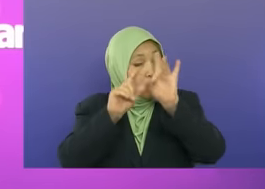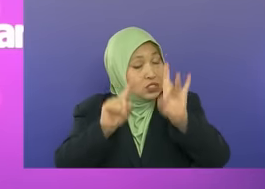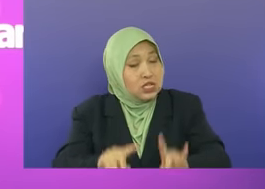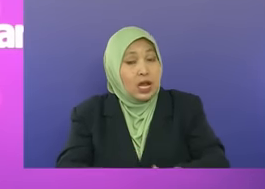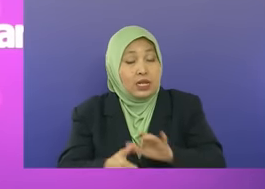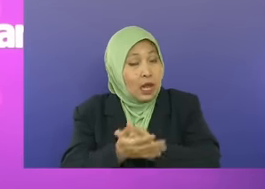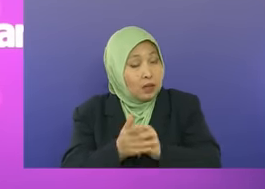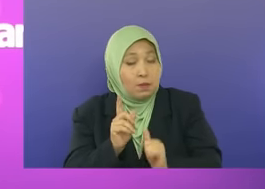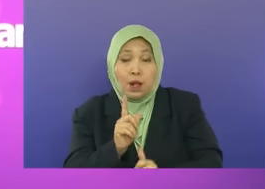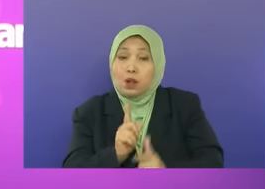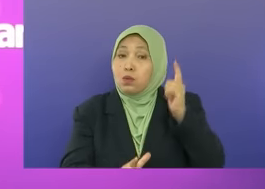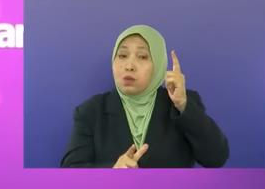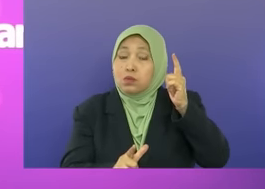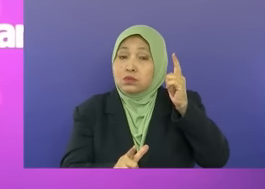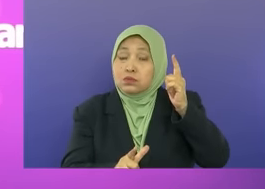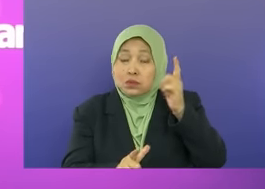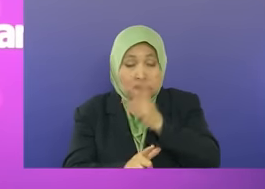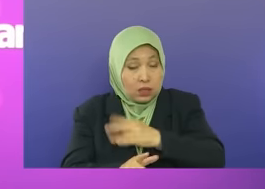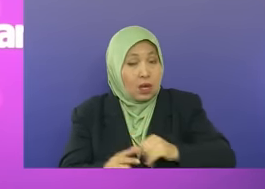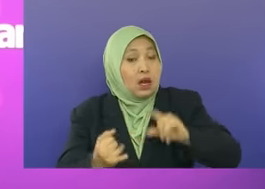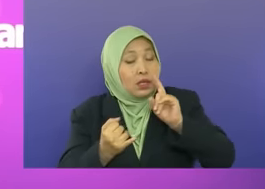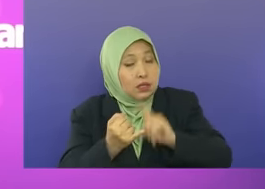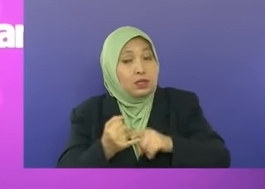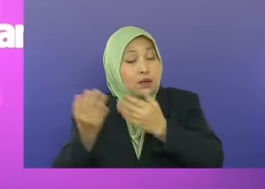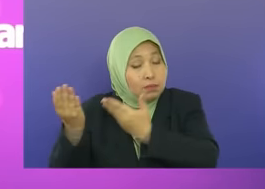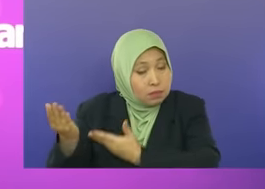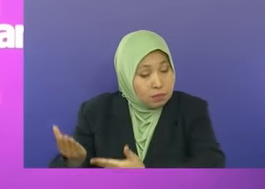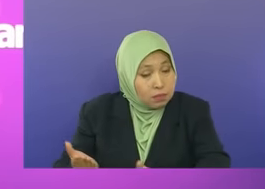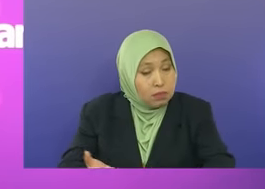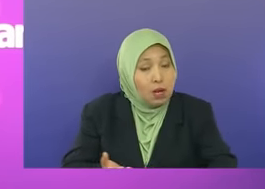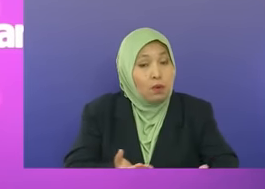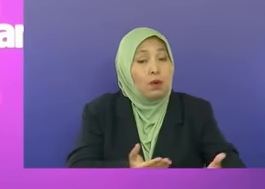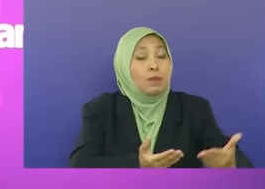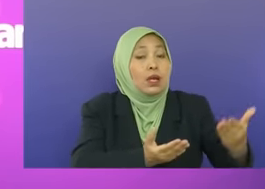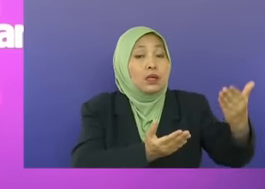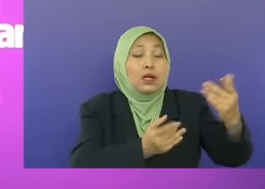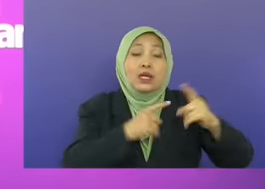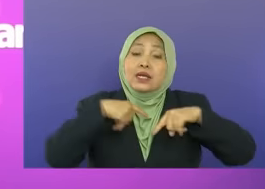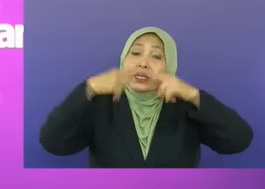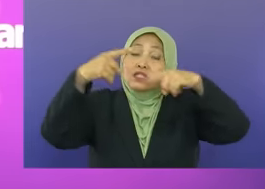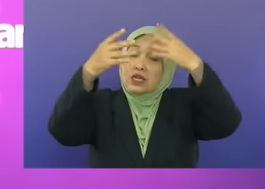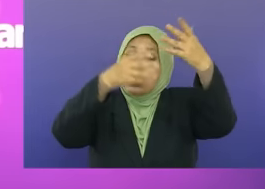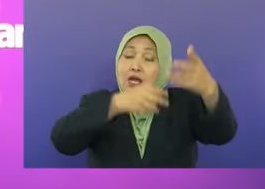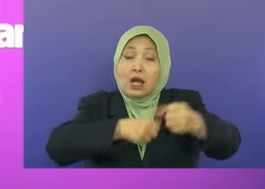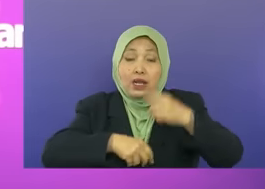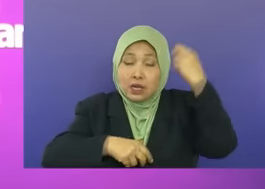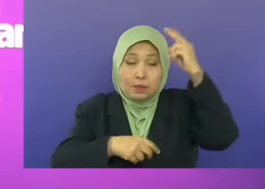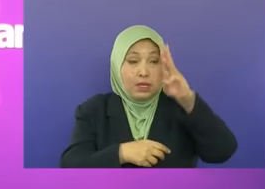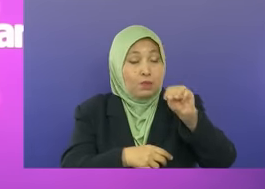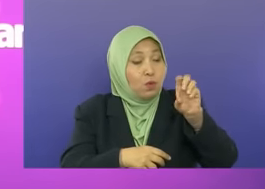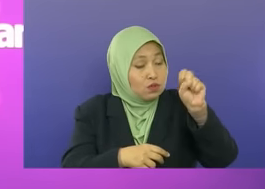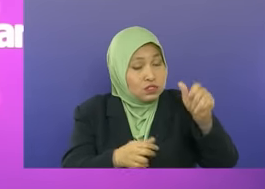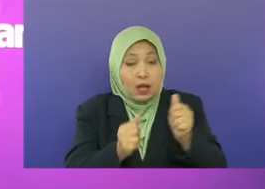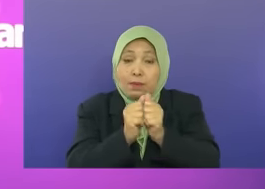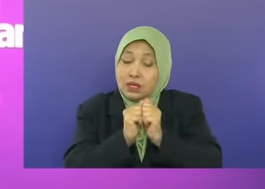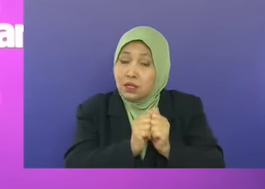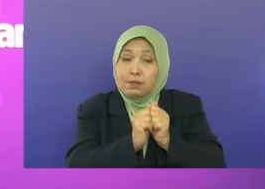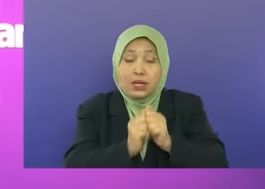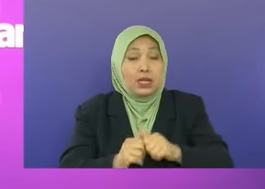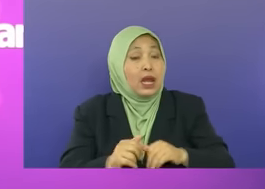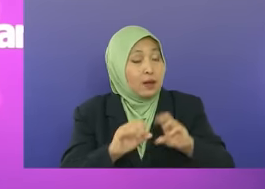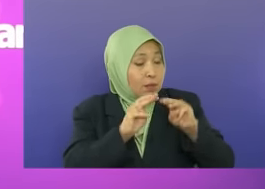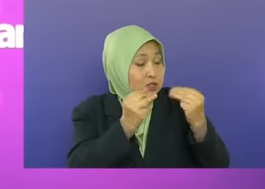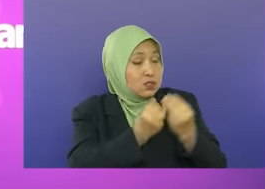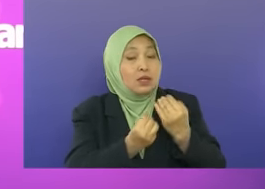lulus misalnya lulus dan akhirnya ia membawa kepada kepada kejayaan Nabi Musa bersama dengan dengan Bani